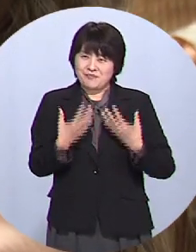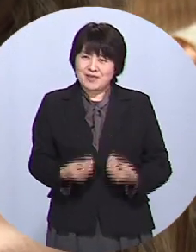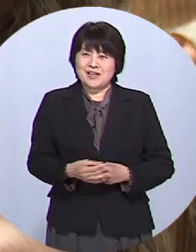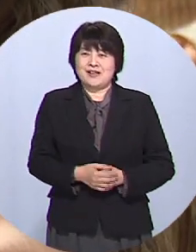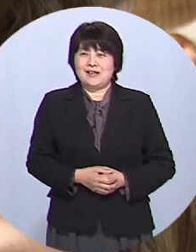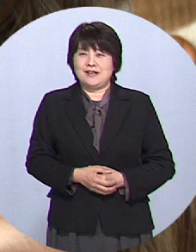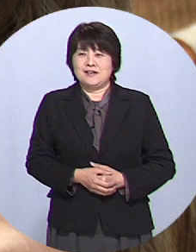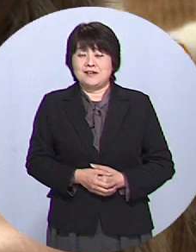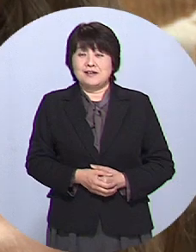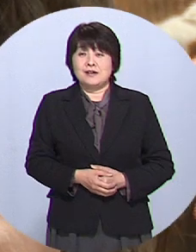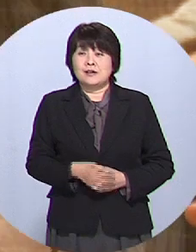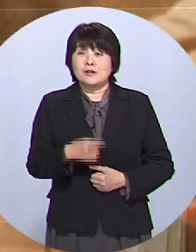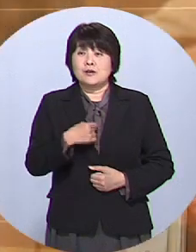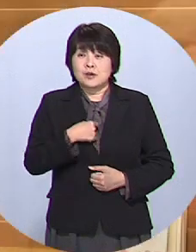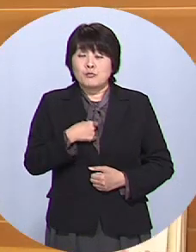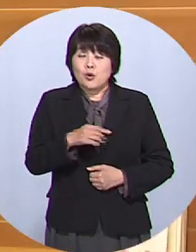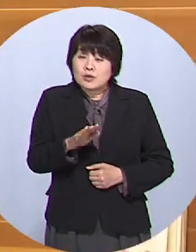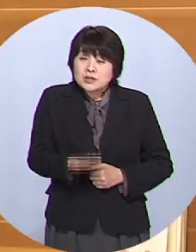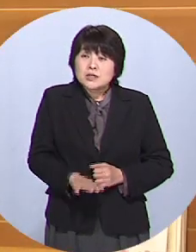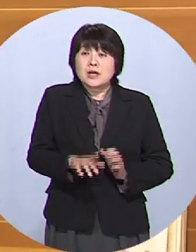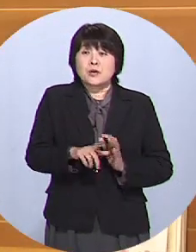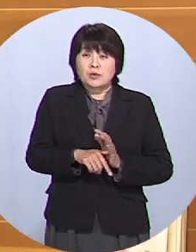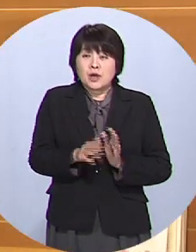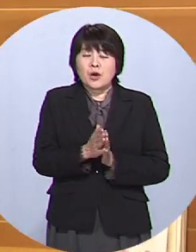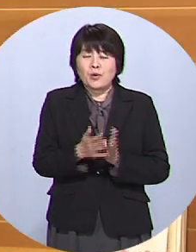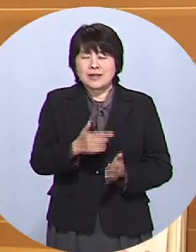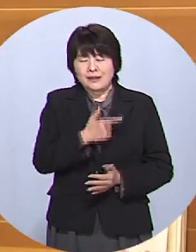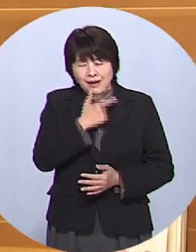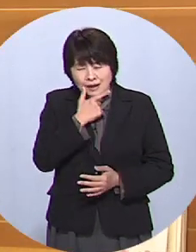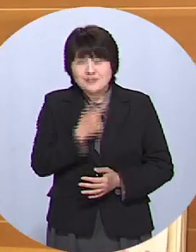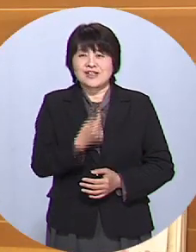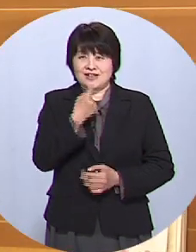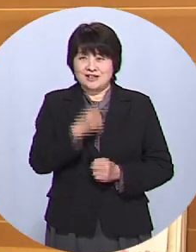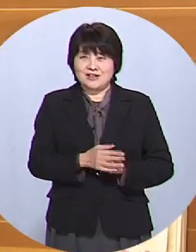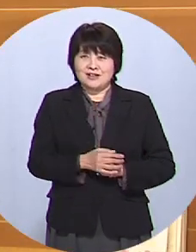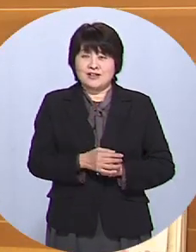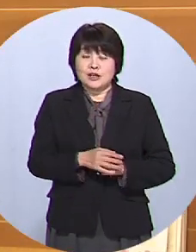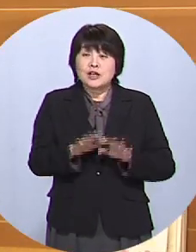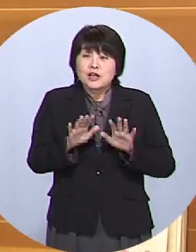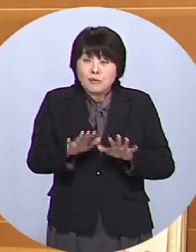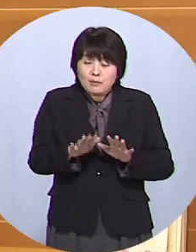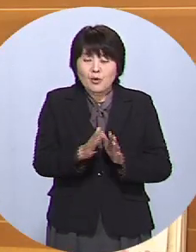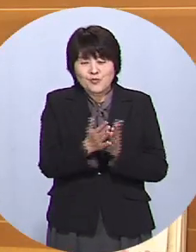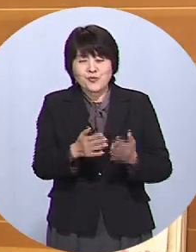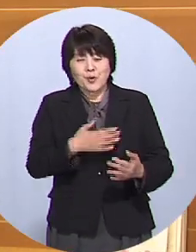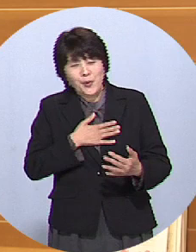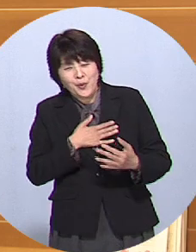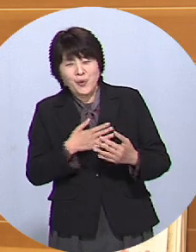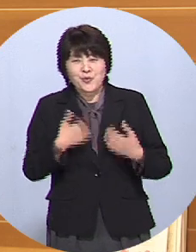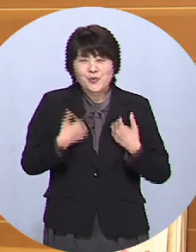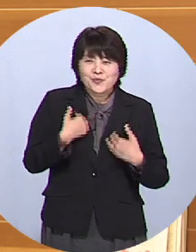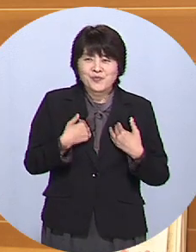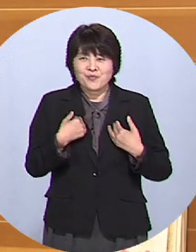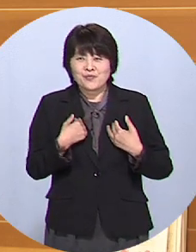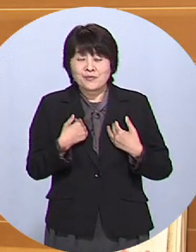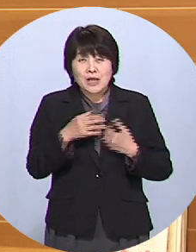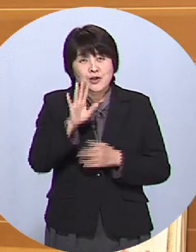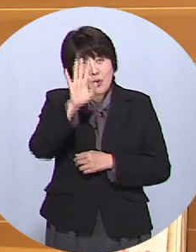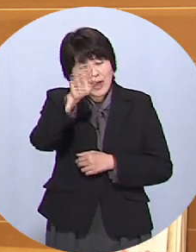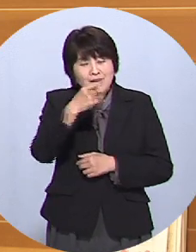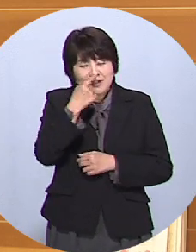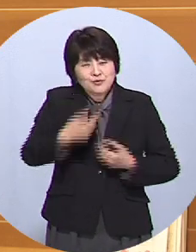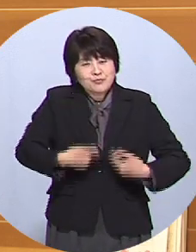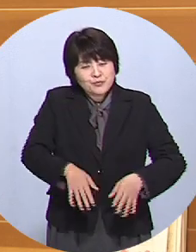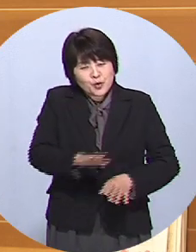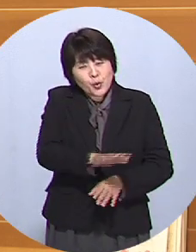。 私自身小さい頃から絵本が大好きでこの年になって見てもワクワクするし将来は自分の